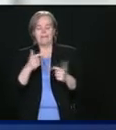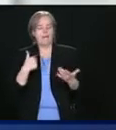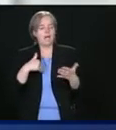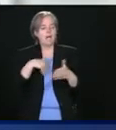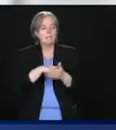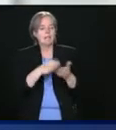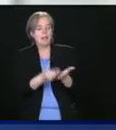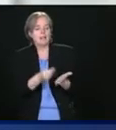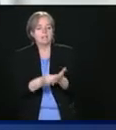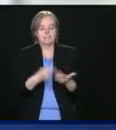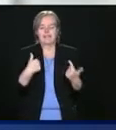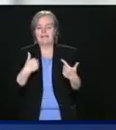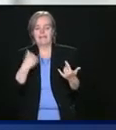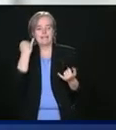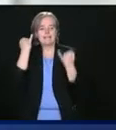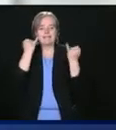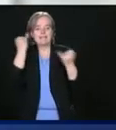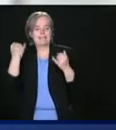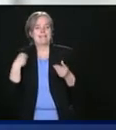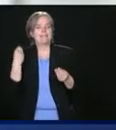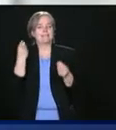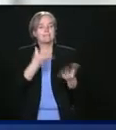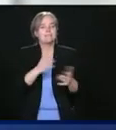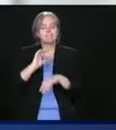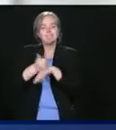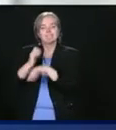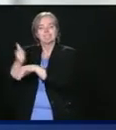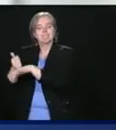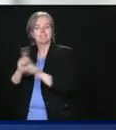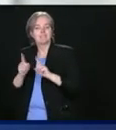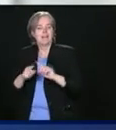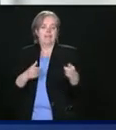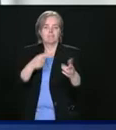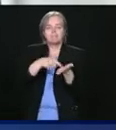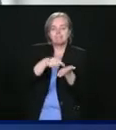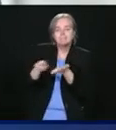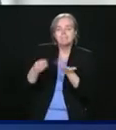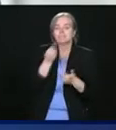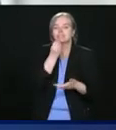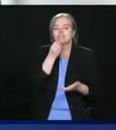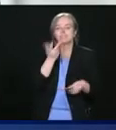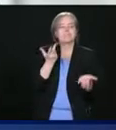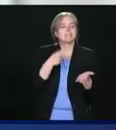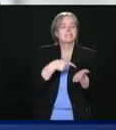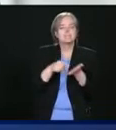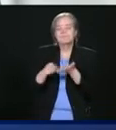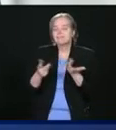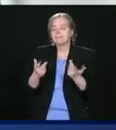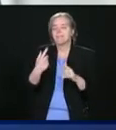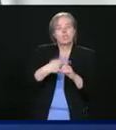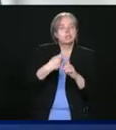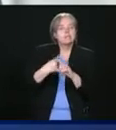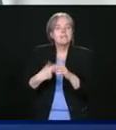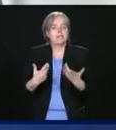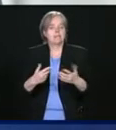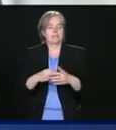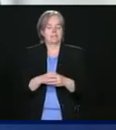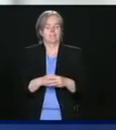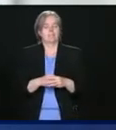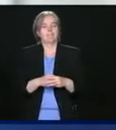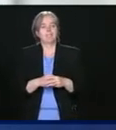en raison de la COVID-19. Vous savez, ce sont des familles qui comptaient sur ces chèques pour payer l'épicerie, payer le